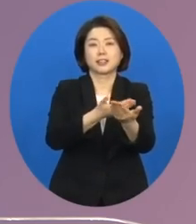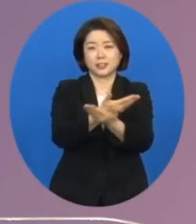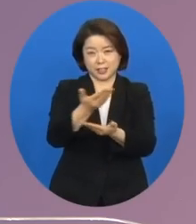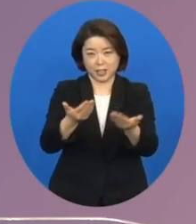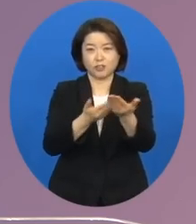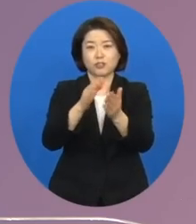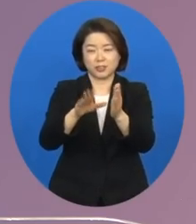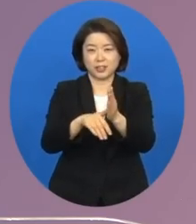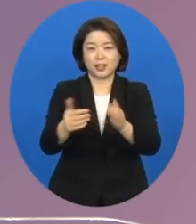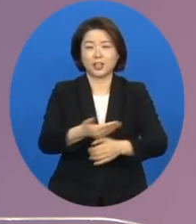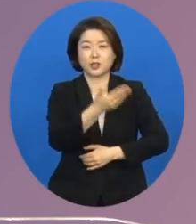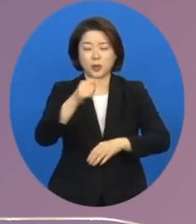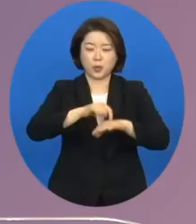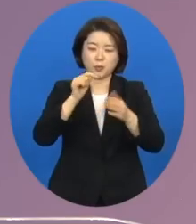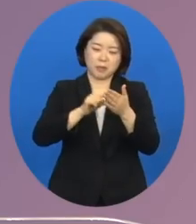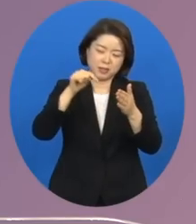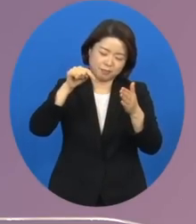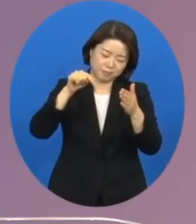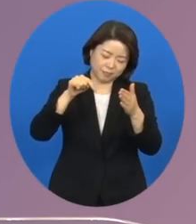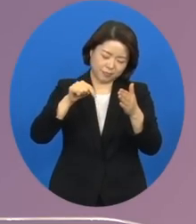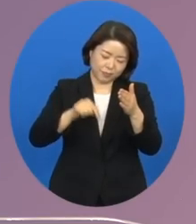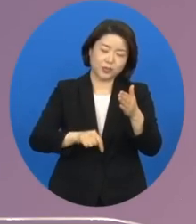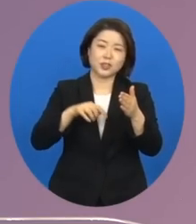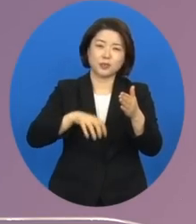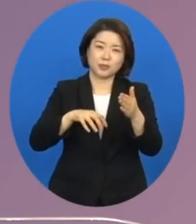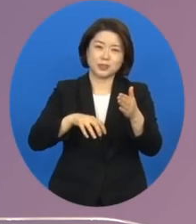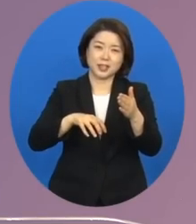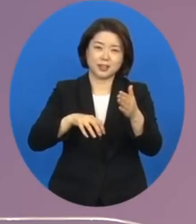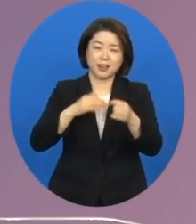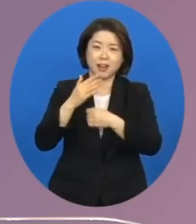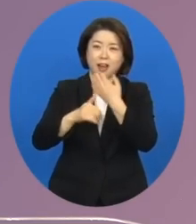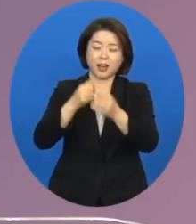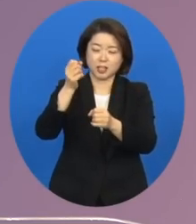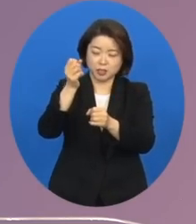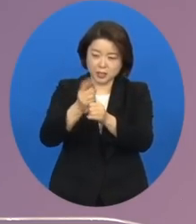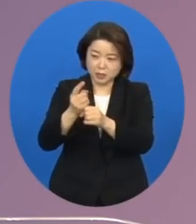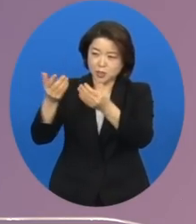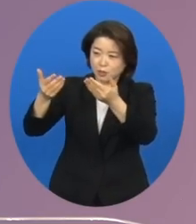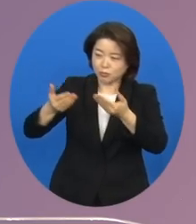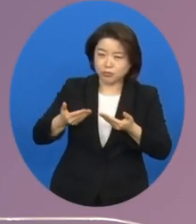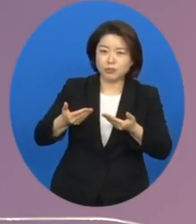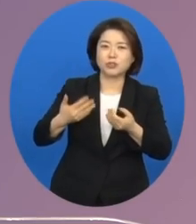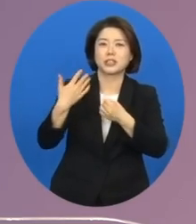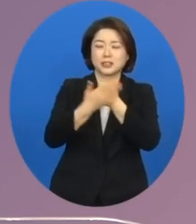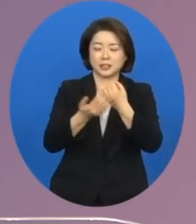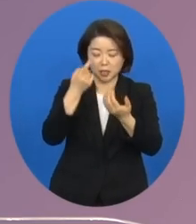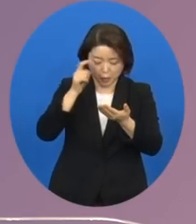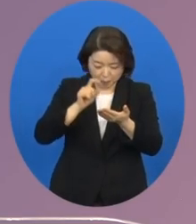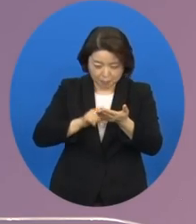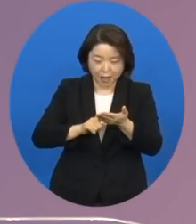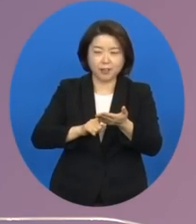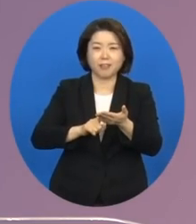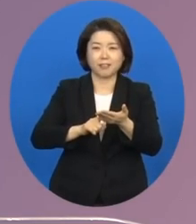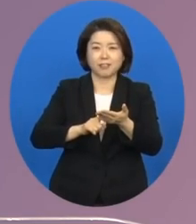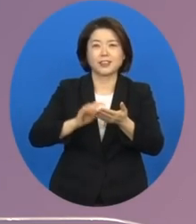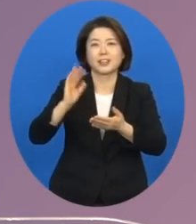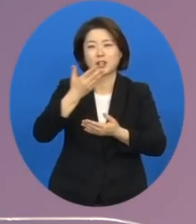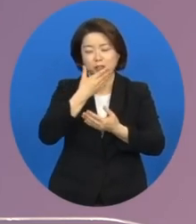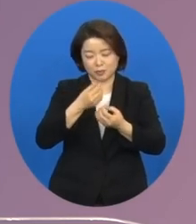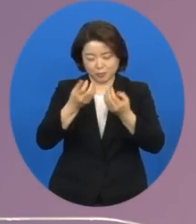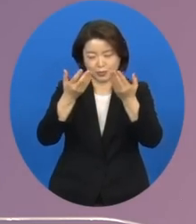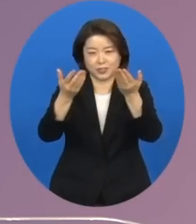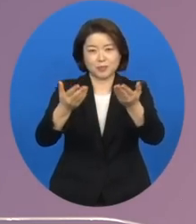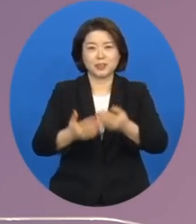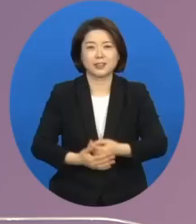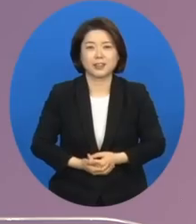여러분의 심령 깊숙한 곳에 하나님이 이미 부어주고 계신 은혜를 발견하게 되시기를 축복합니다